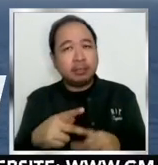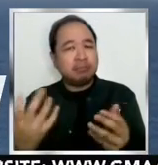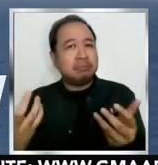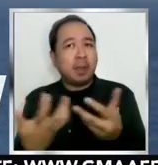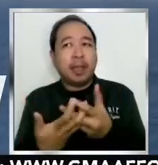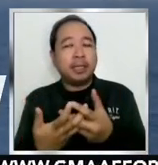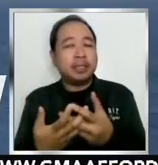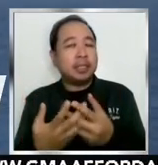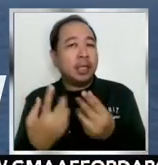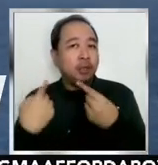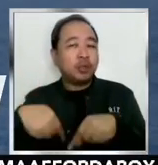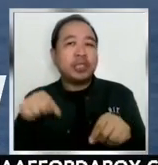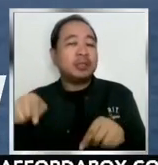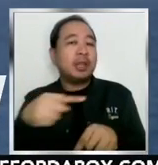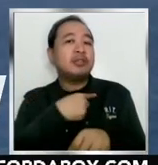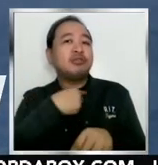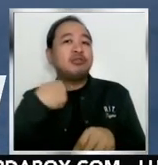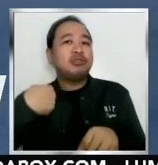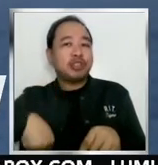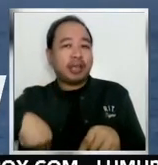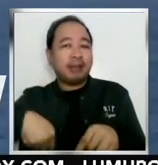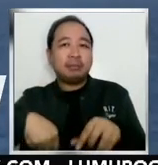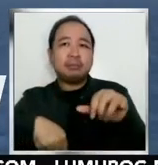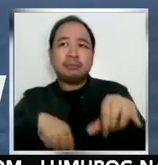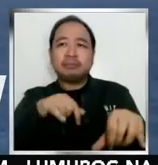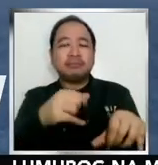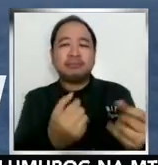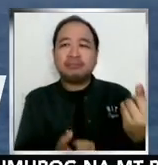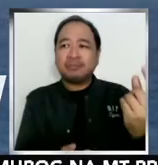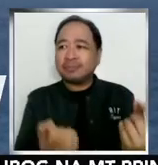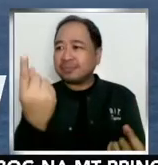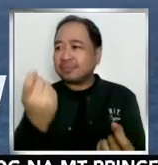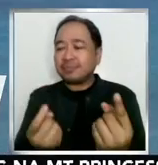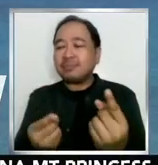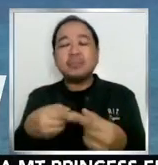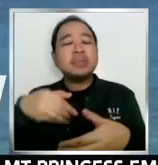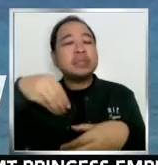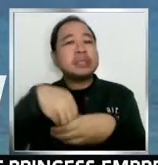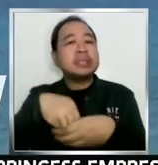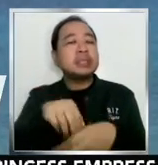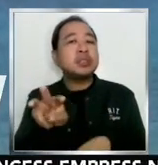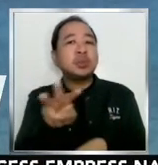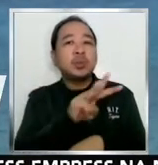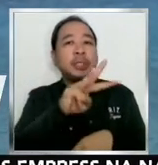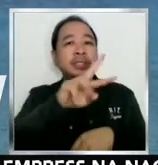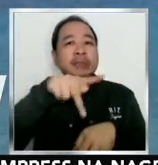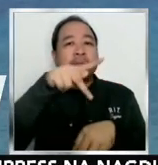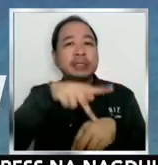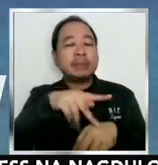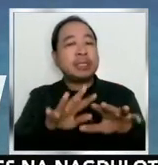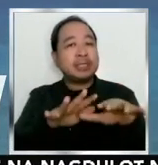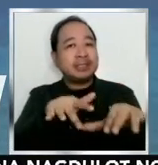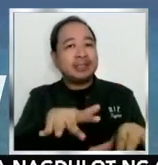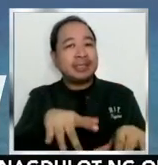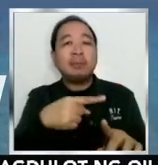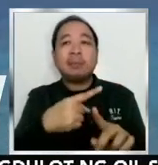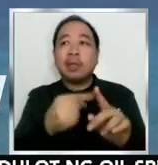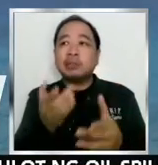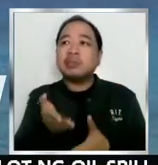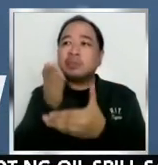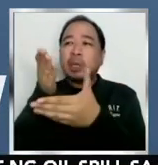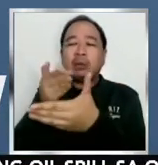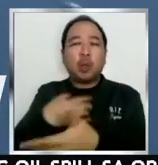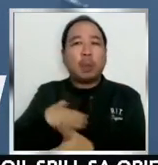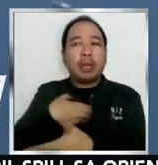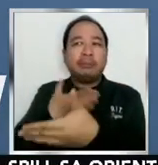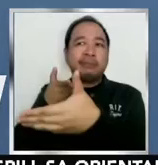militia vessels sa iba't ibang bahagi ng West Philippine Sea at paghahain ng diplomatic protest ng Pilipinas